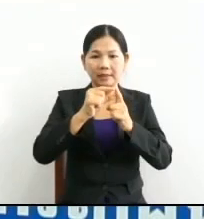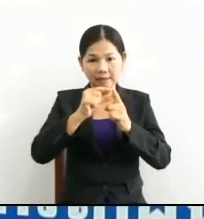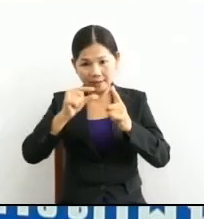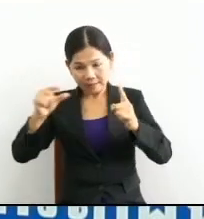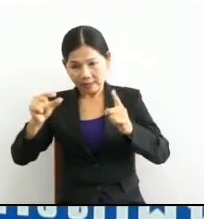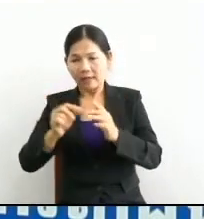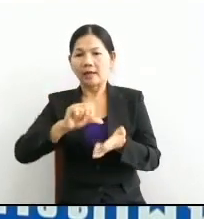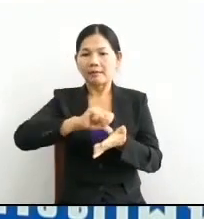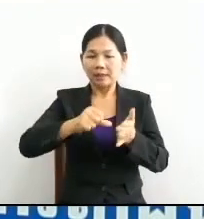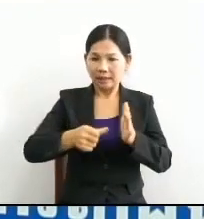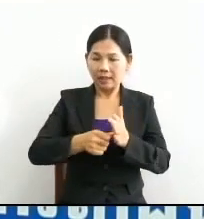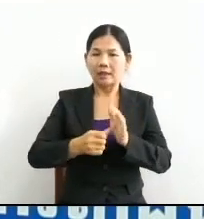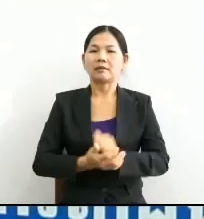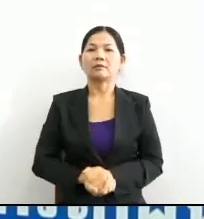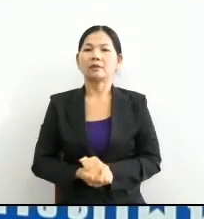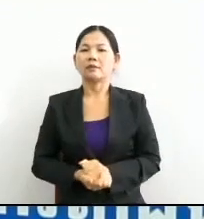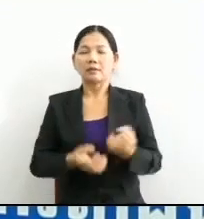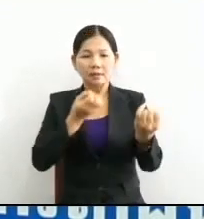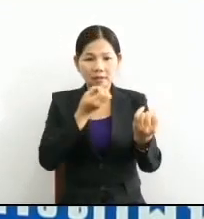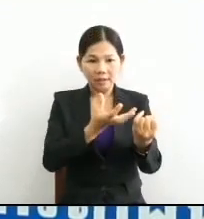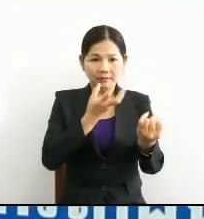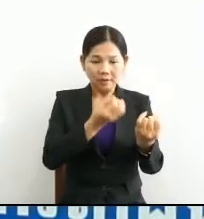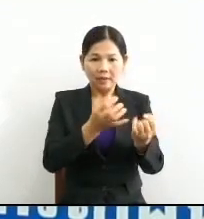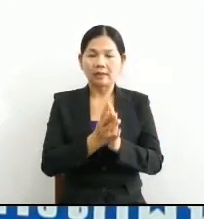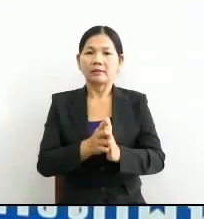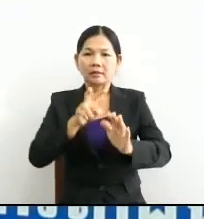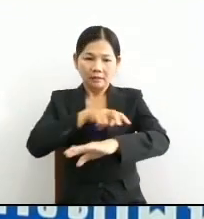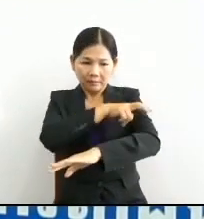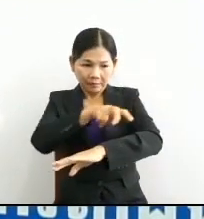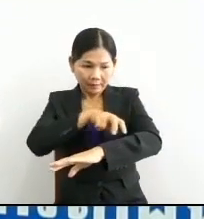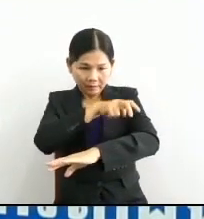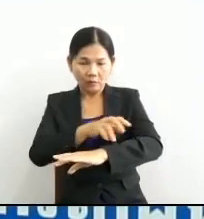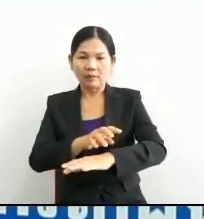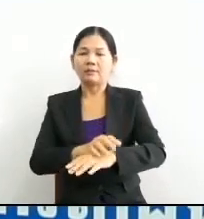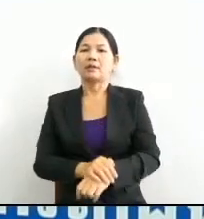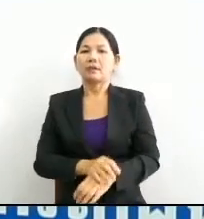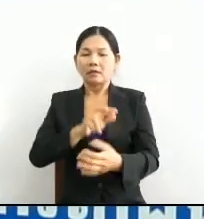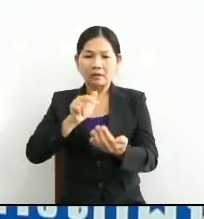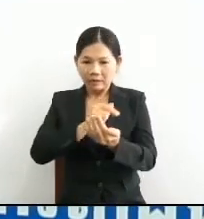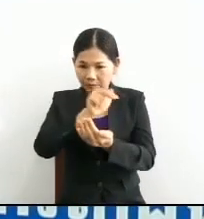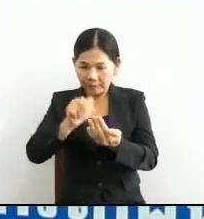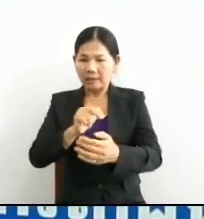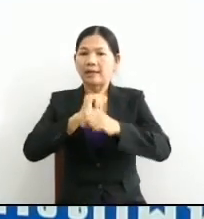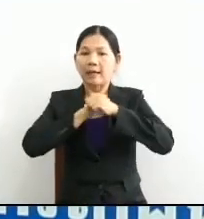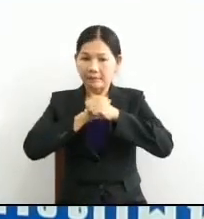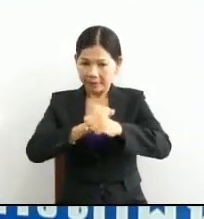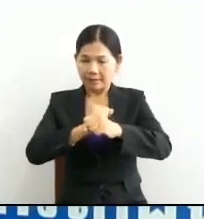sát miếng này thà chẳng chấm bầy bát thái toán cà